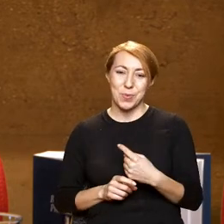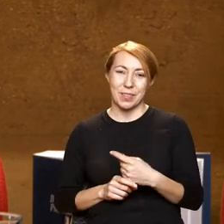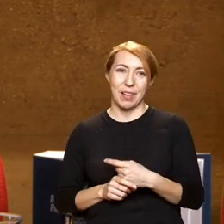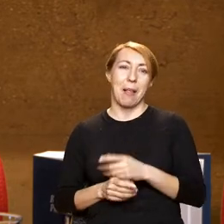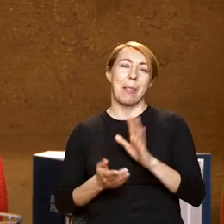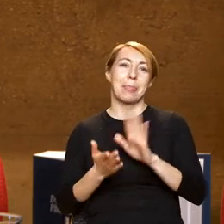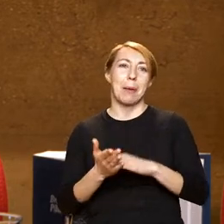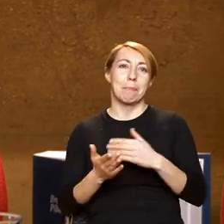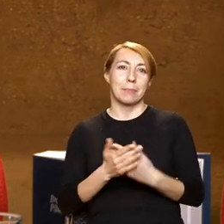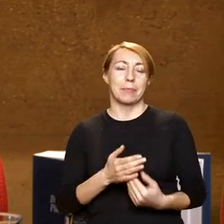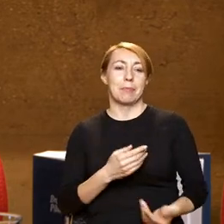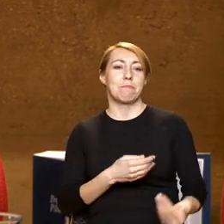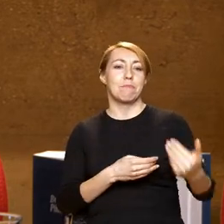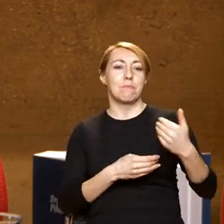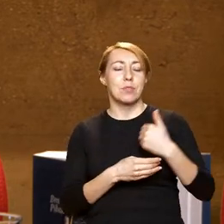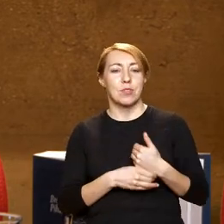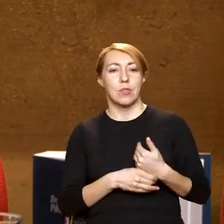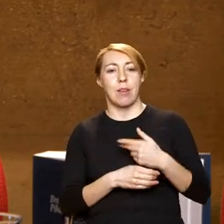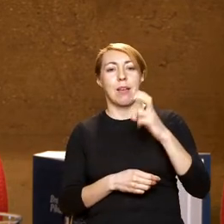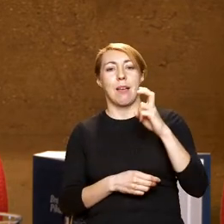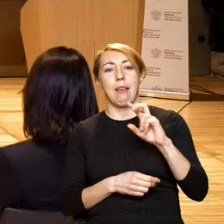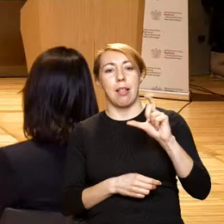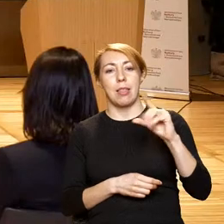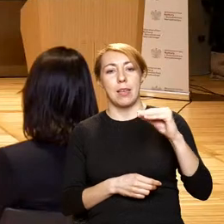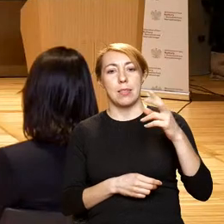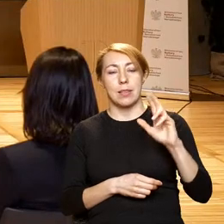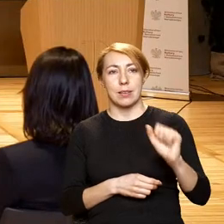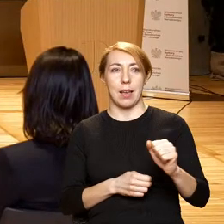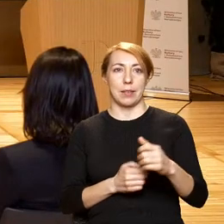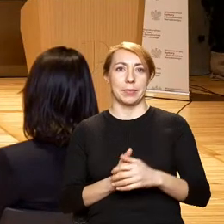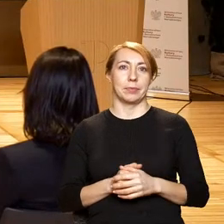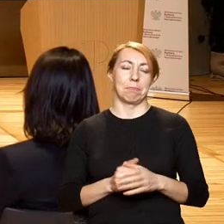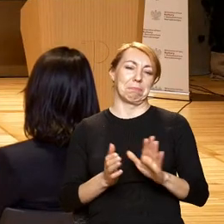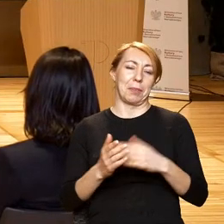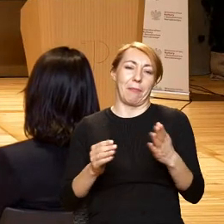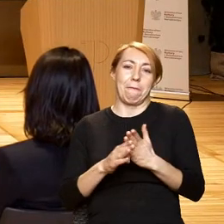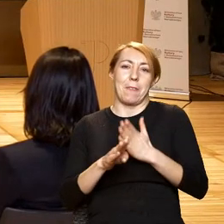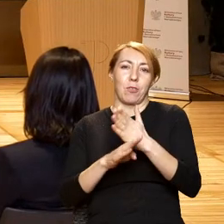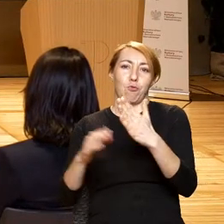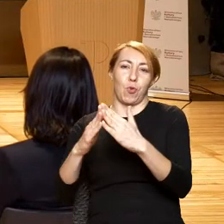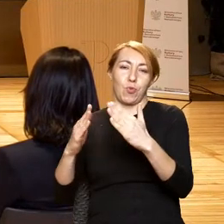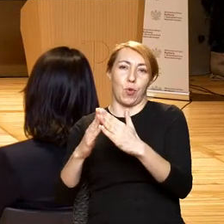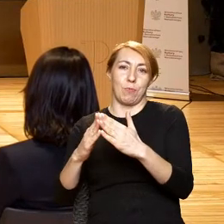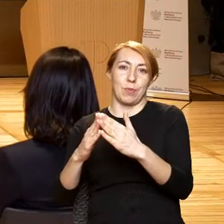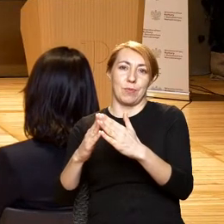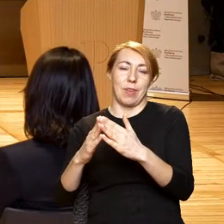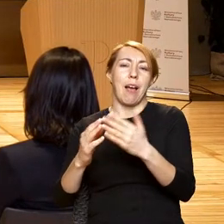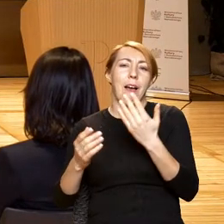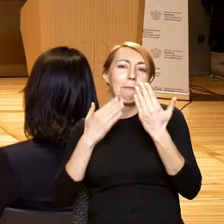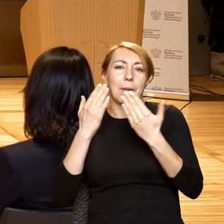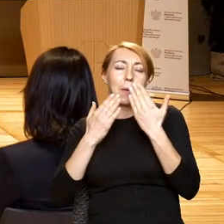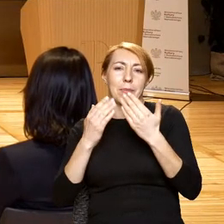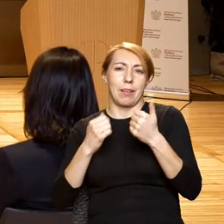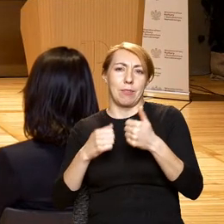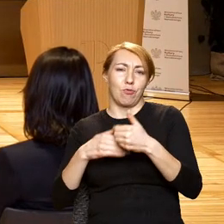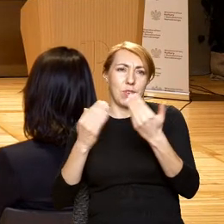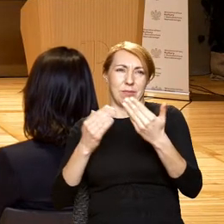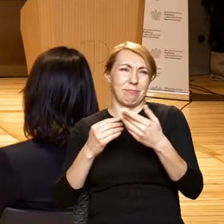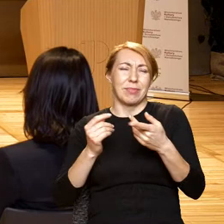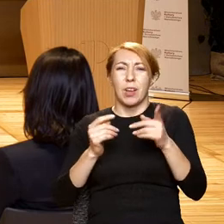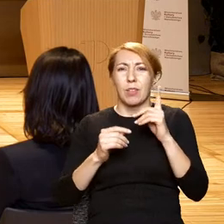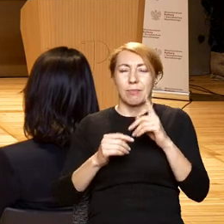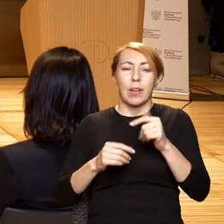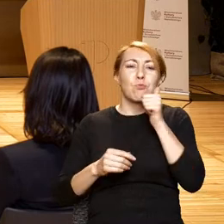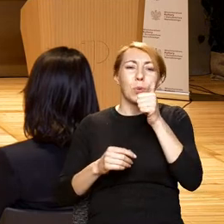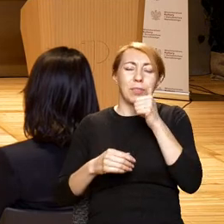Przyszła Helenka. Proszę tak otworzyć drzwi do domu. Tak. Do domu właśnie Piłsudskich. Tak? Wchodzimy. Jak wygląda tak mniej więcej dzień? I on jest codziennie przecież